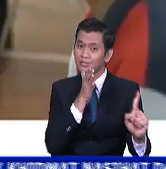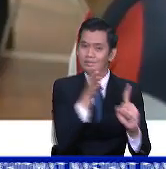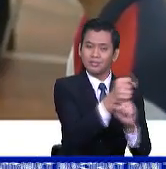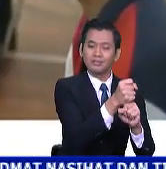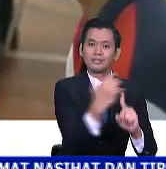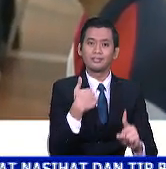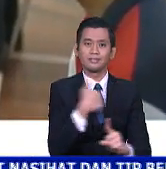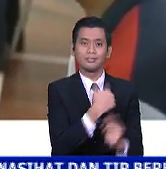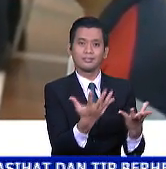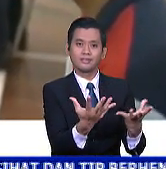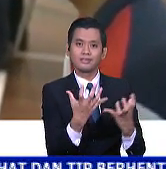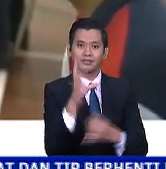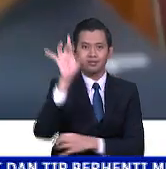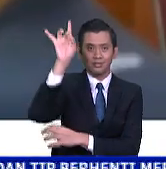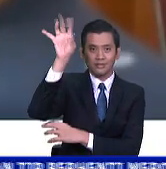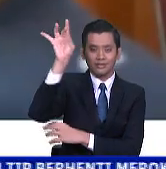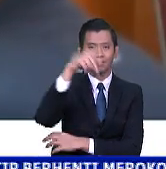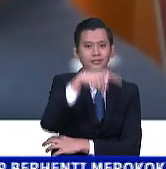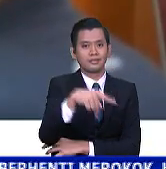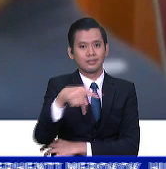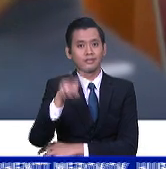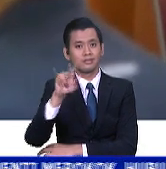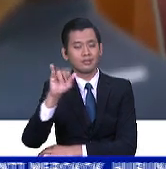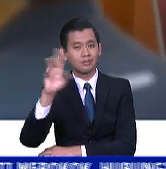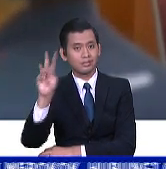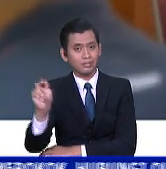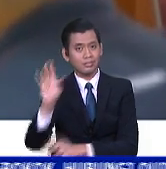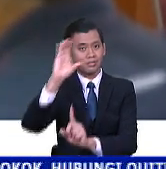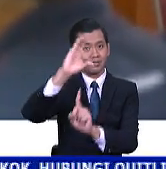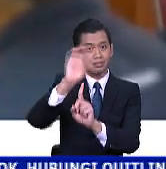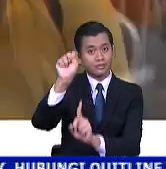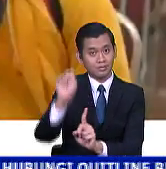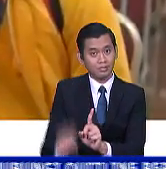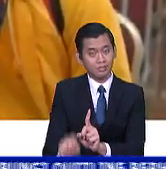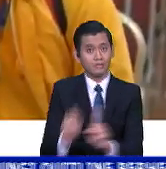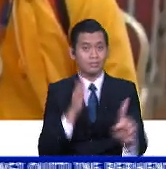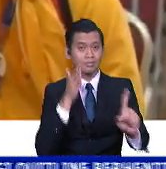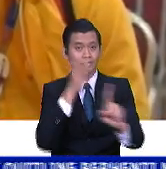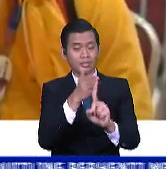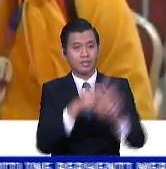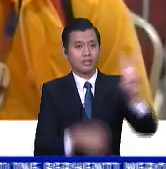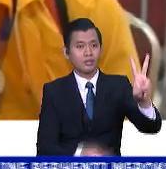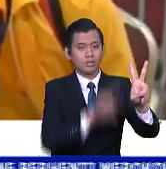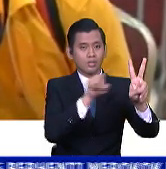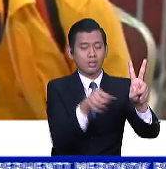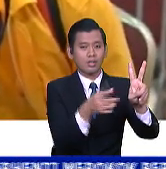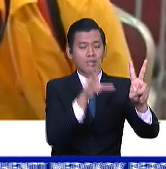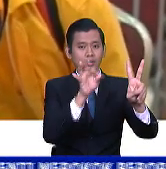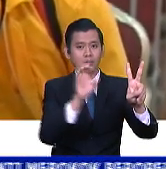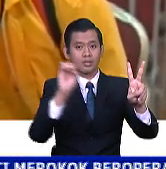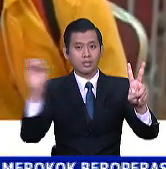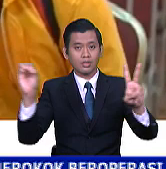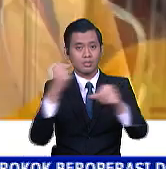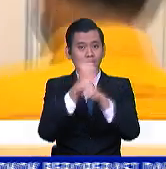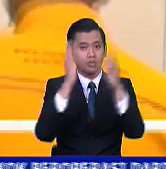insya-allah ppvin ceras Selatan menyasarkan lebih 2900 pekerja rapid bas